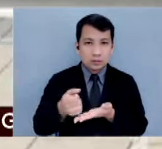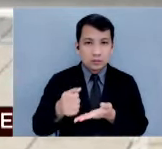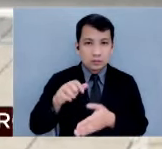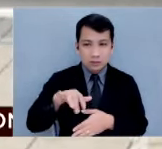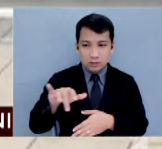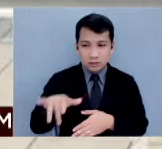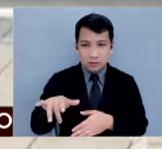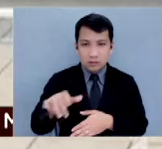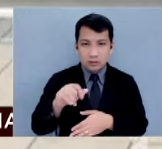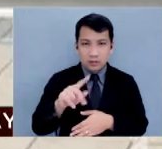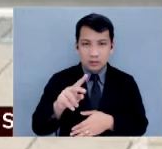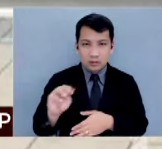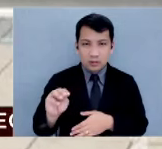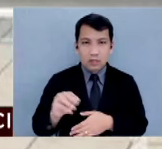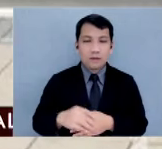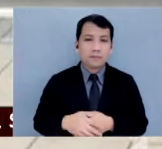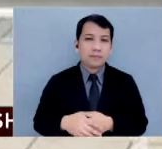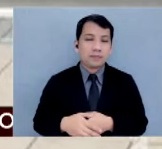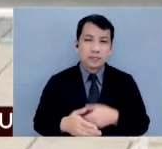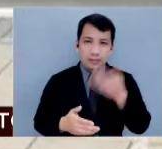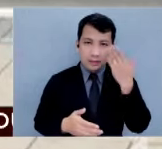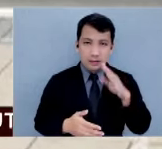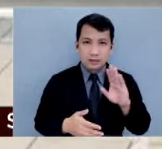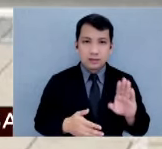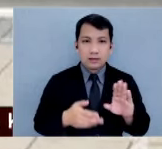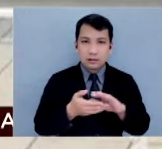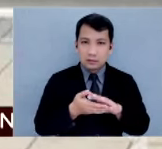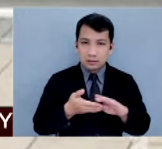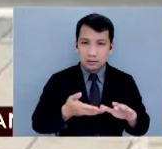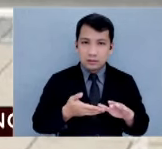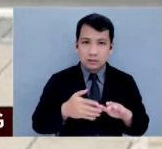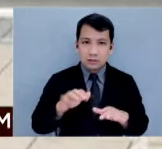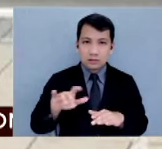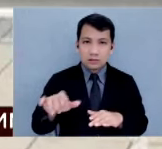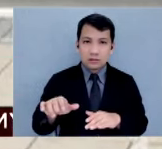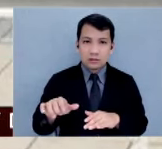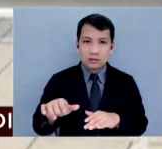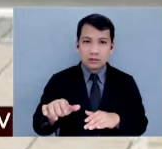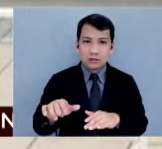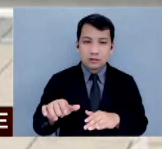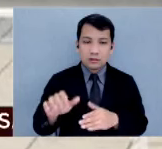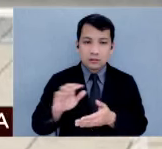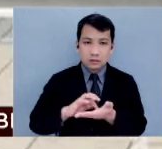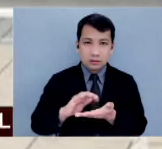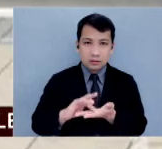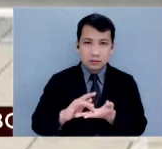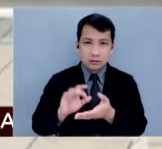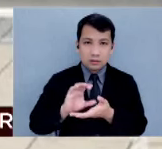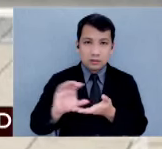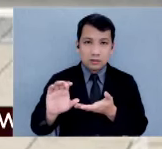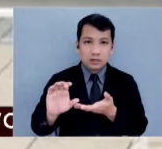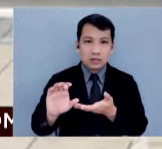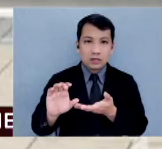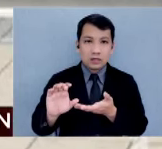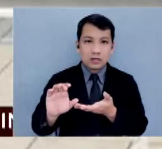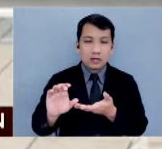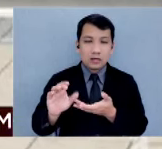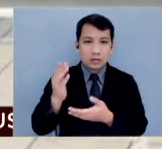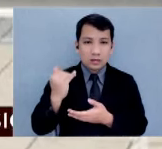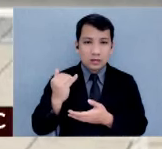ATM. Ang hindi alam ng biktima, nilagyan na pala ng glue ng suspect ang cash dispenser para dumikit